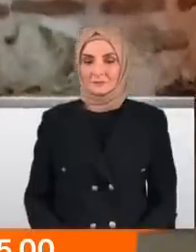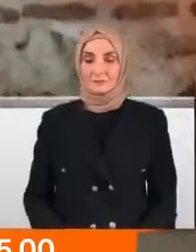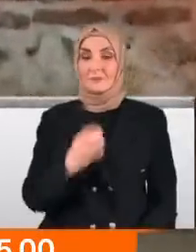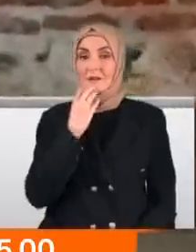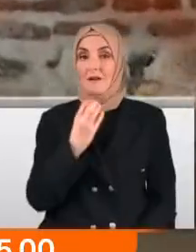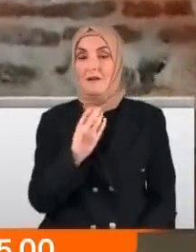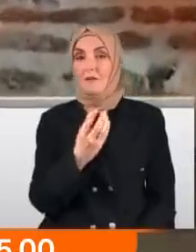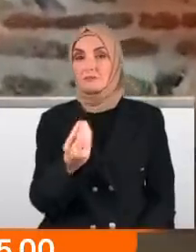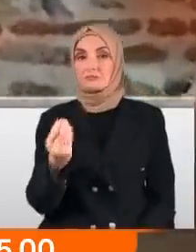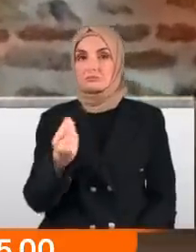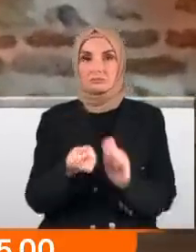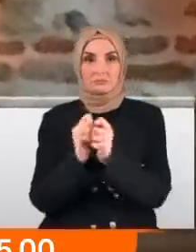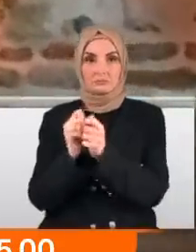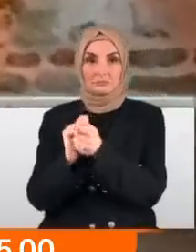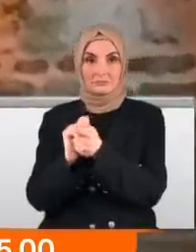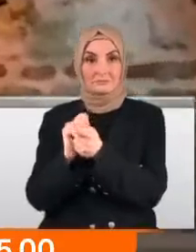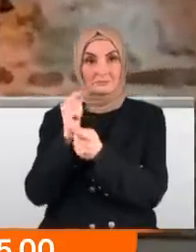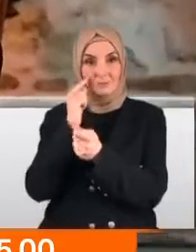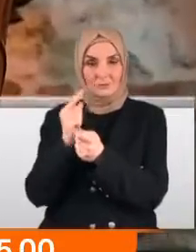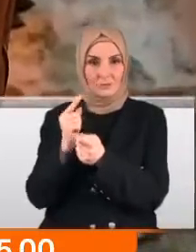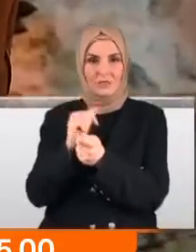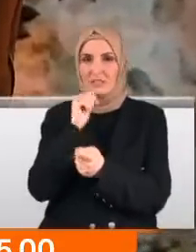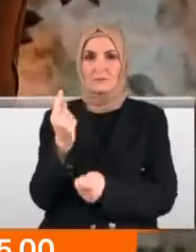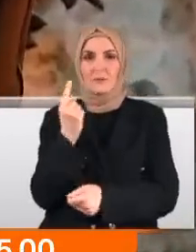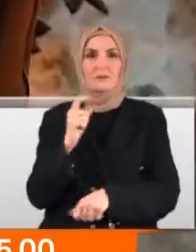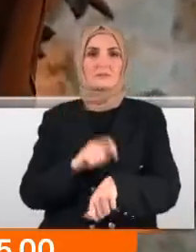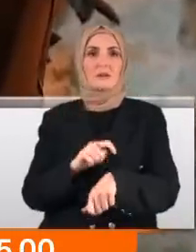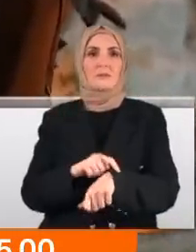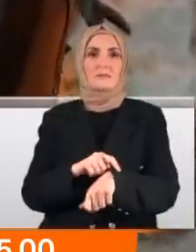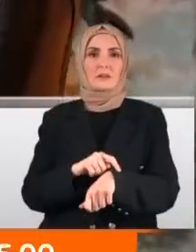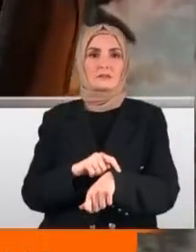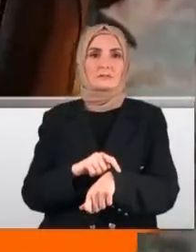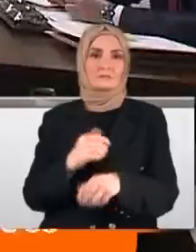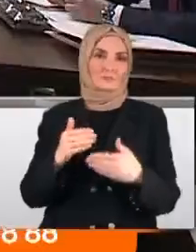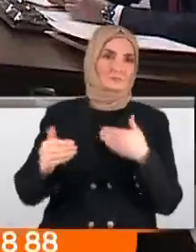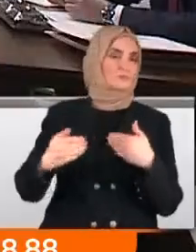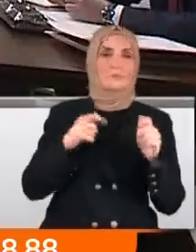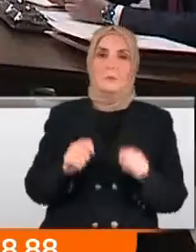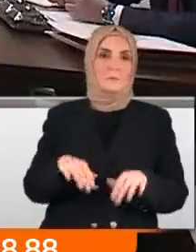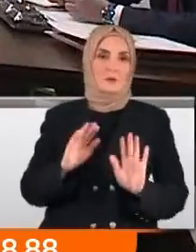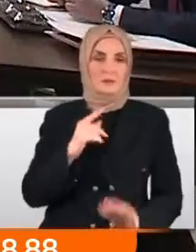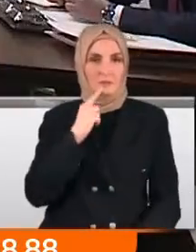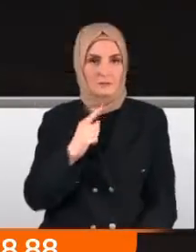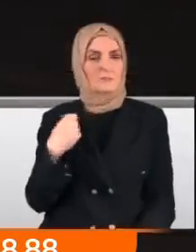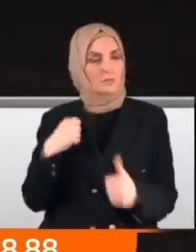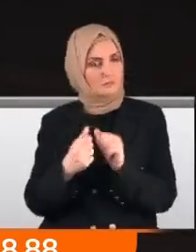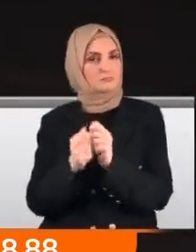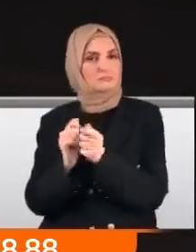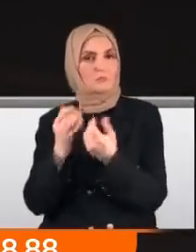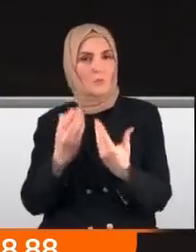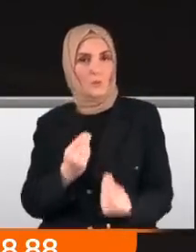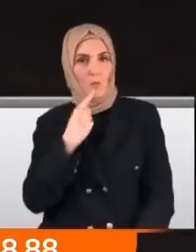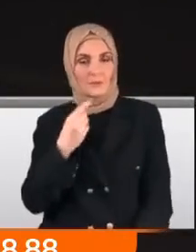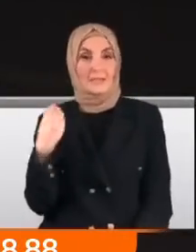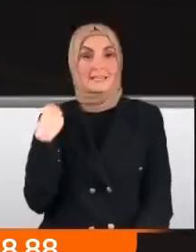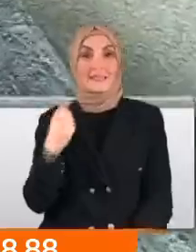Kadrolarımızı yenilemekten hiçbir zaman geri durmadık. Yine durmayacağız. Cumhurbaşkanı Erdoğan yeni dönem kabinesi